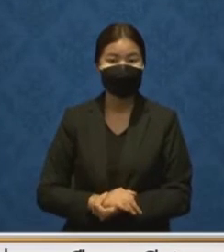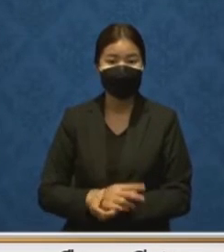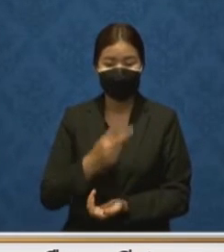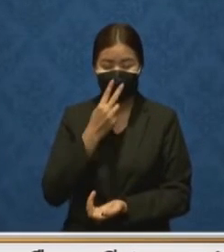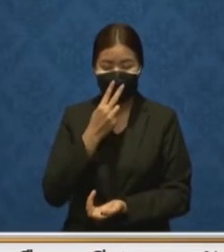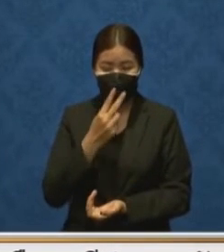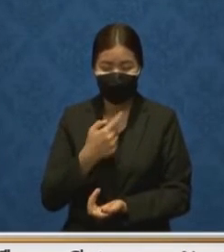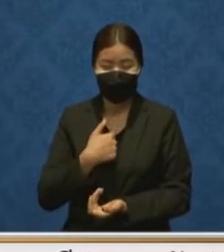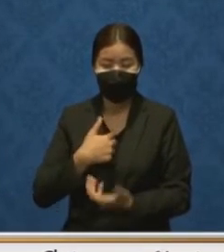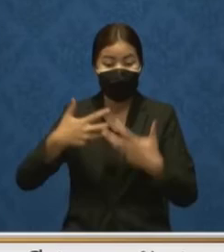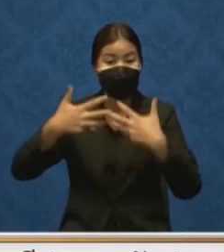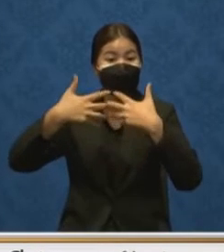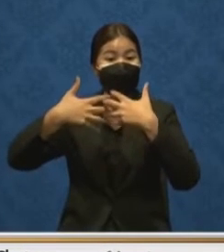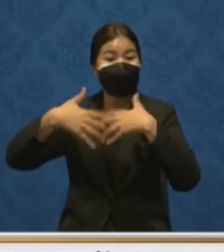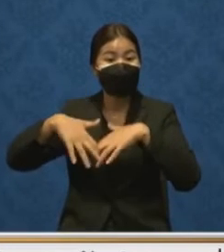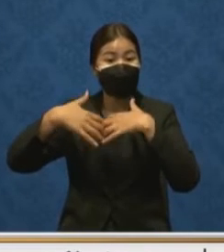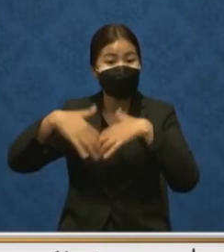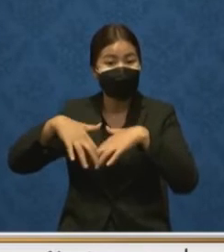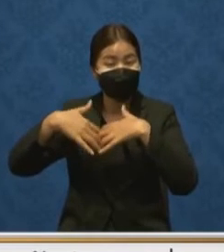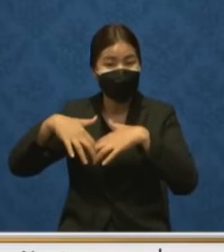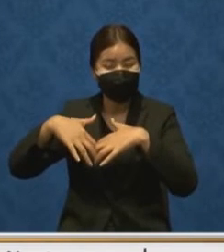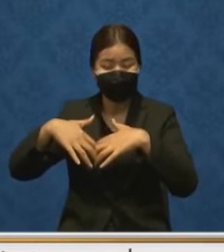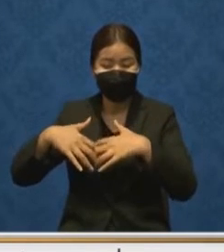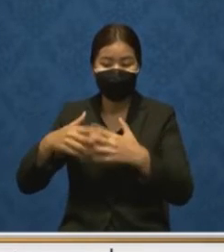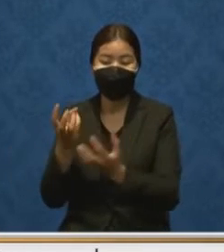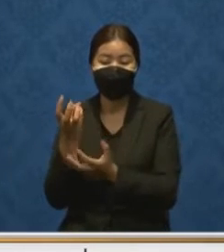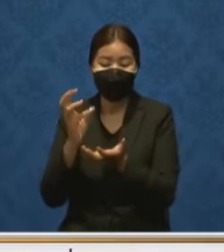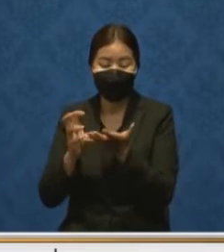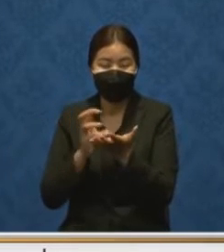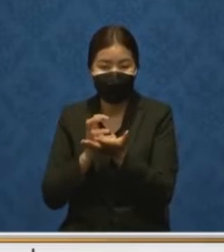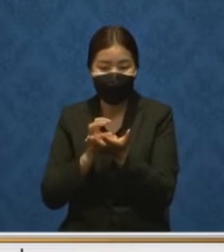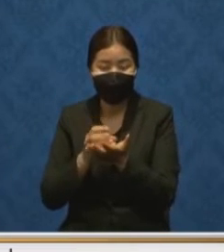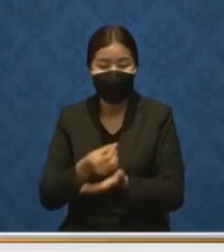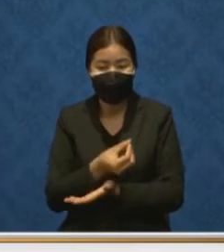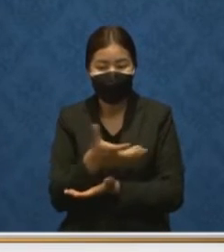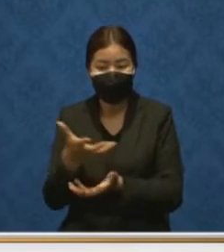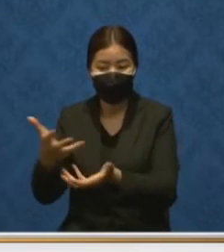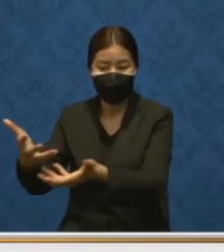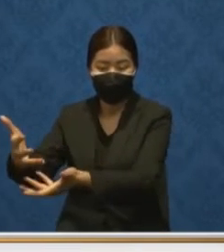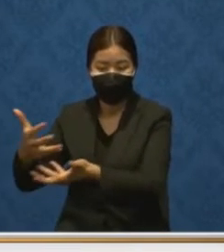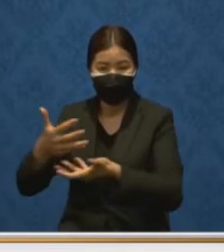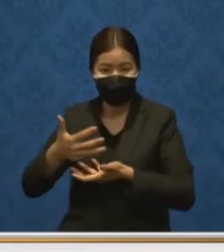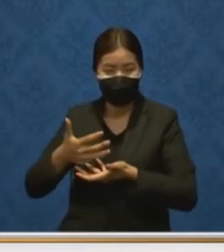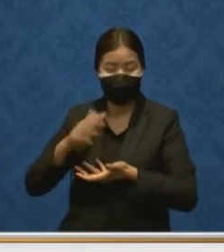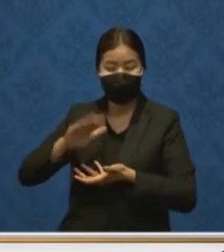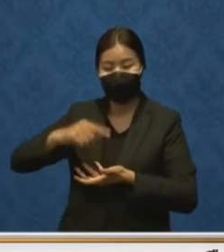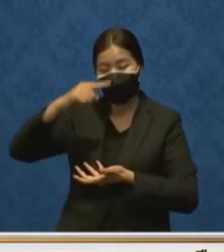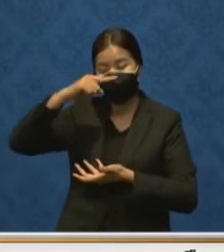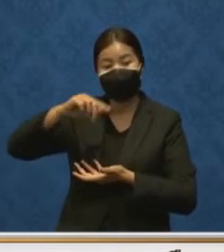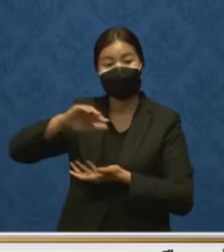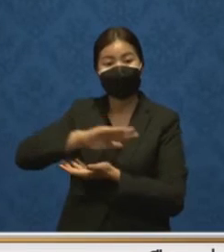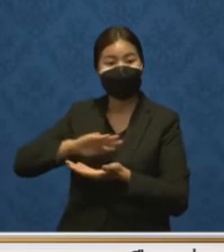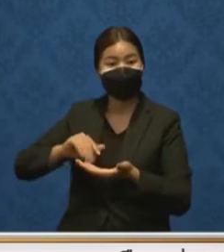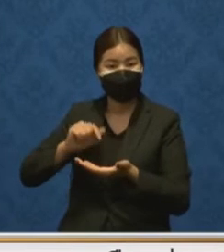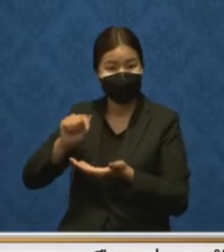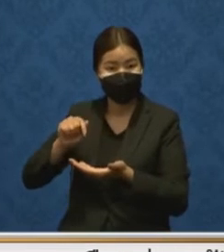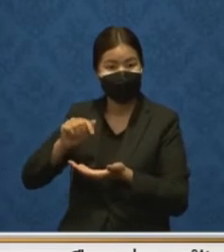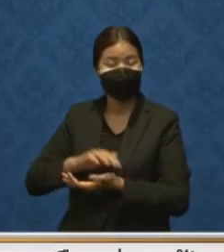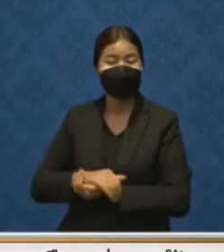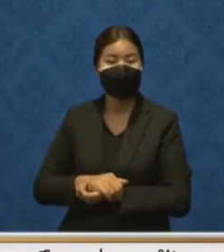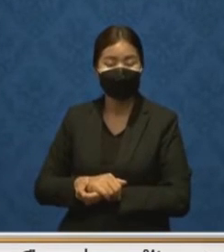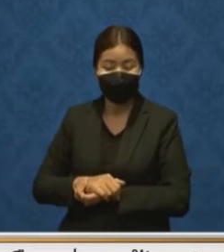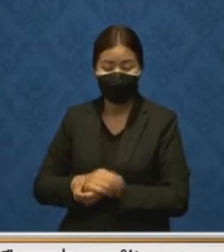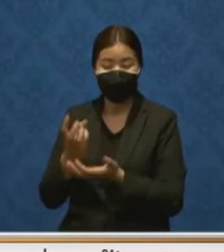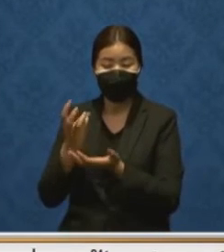ปริมาณให้เพียงพอต่อการใช้ของกระเศรกรณในประเทศอยู่และโดยเหตุที่